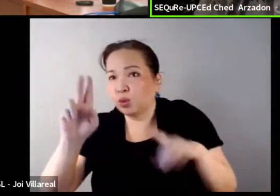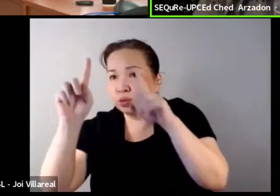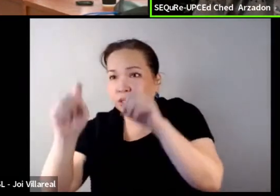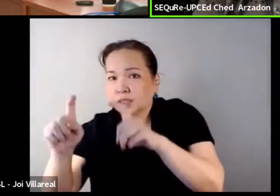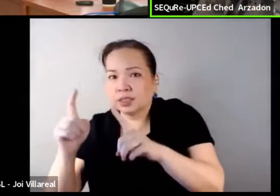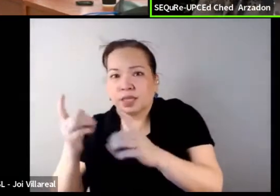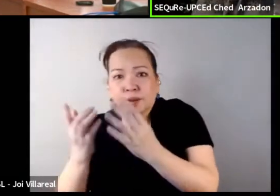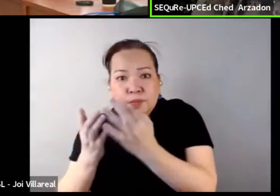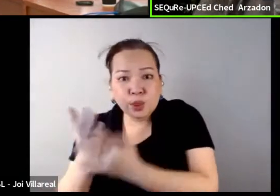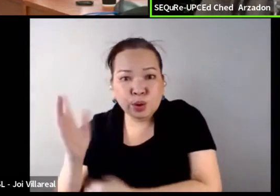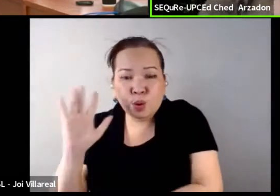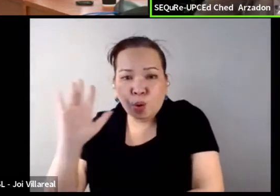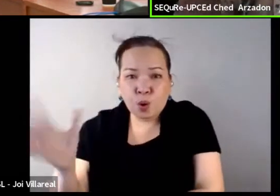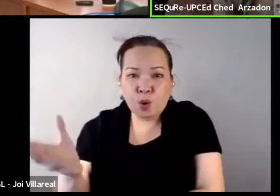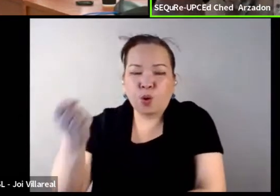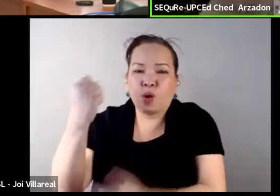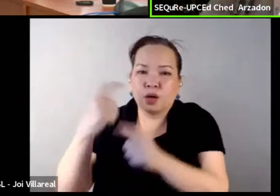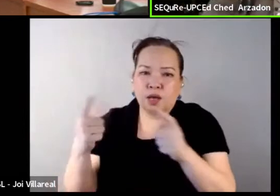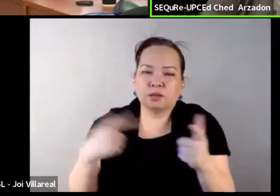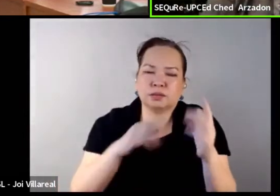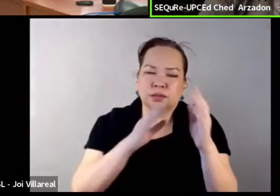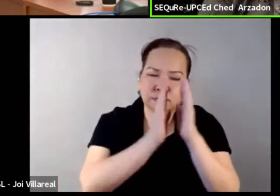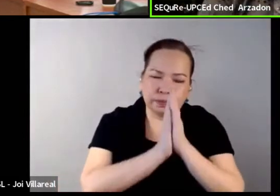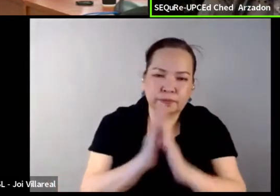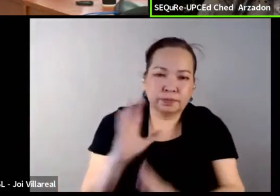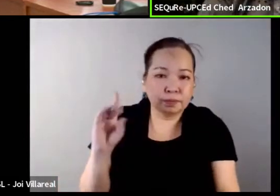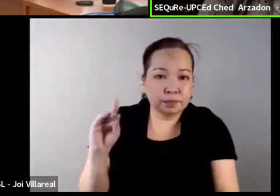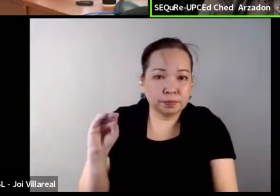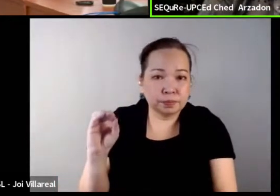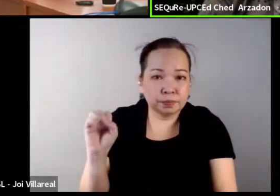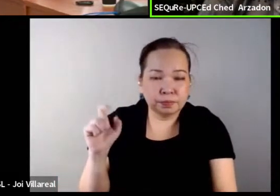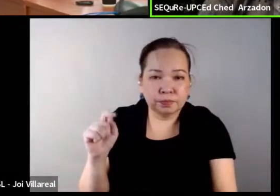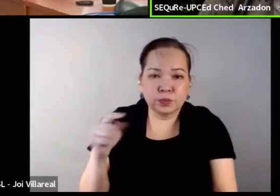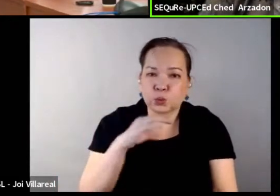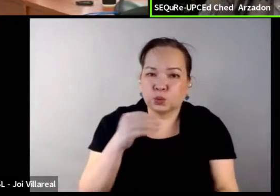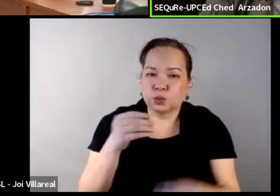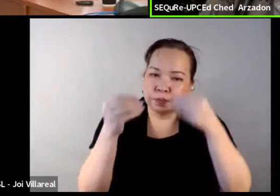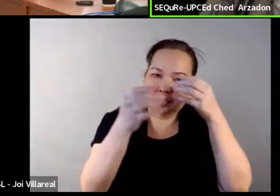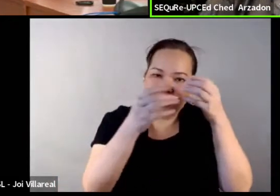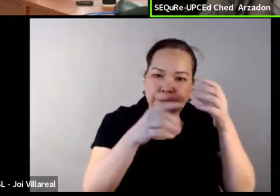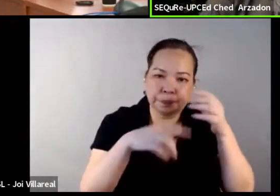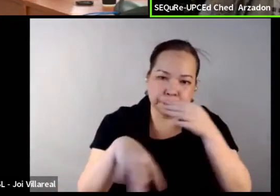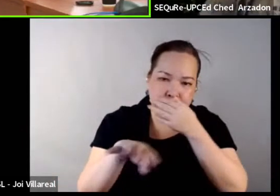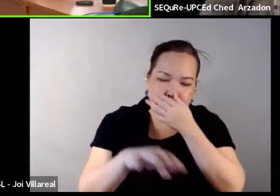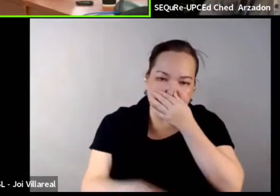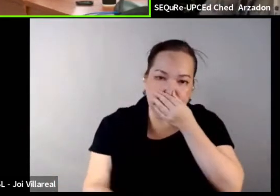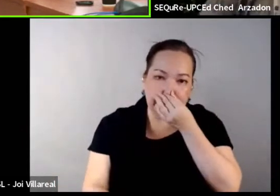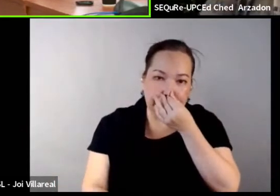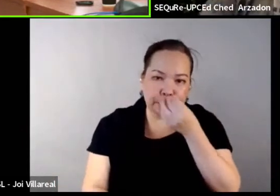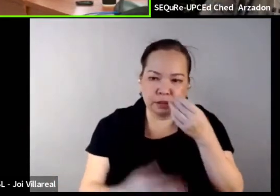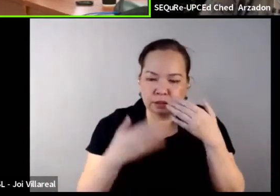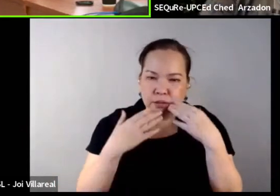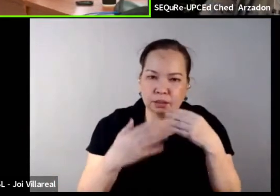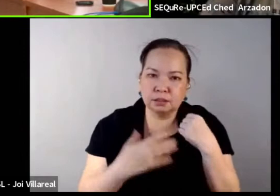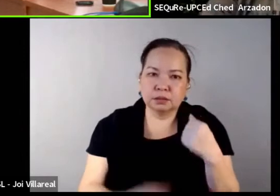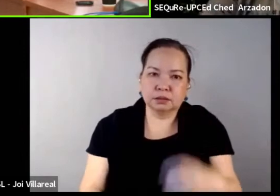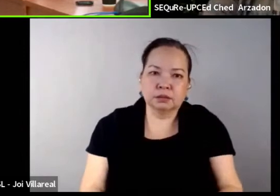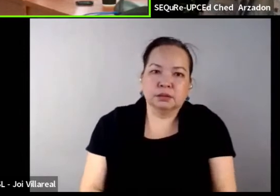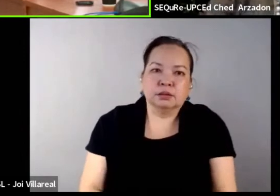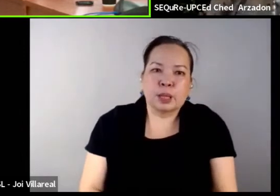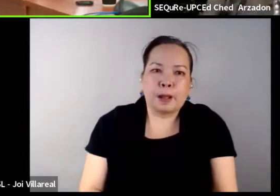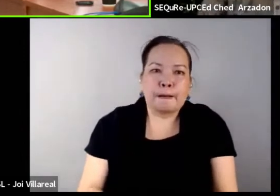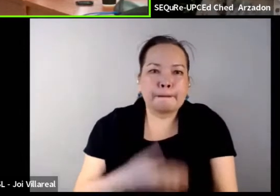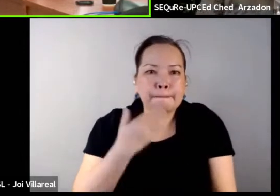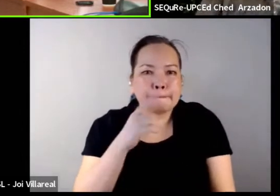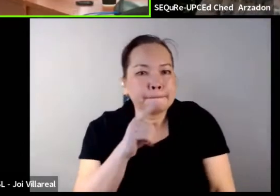appeal sa DOST at kung sino man po ang mga expert sa area na to. So, salamat Ma'am Ched. No? But just